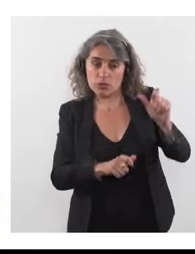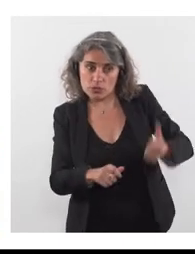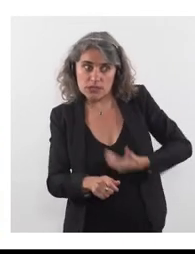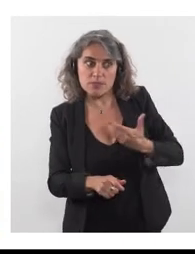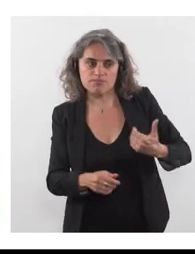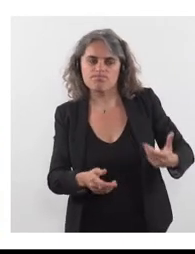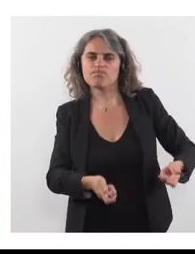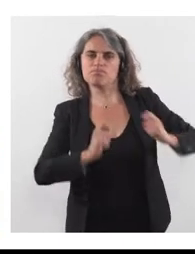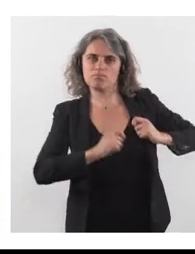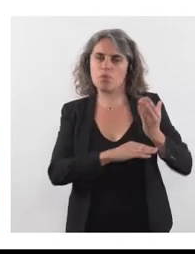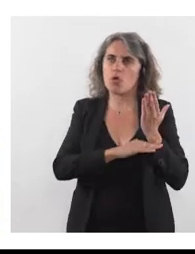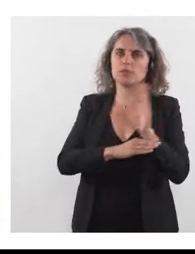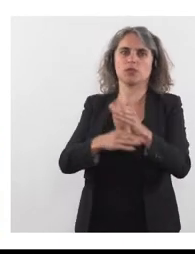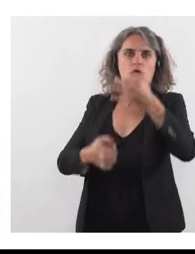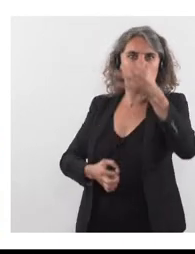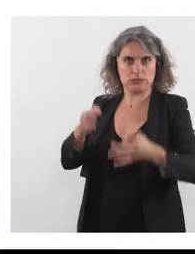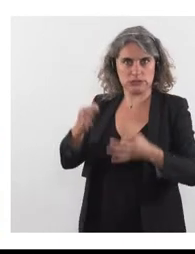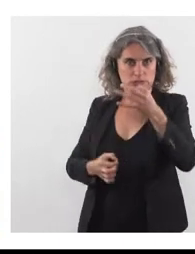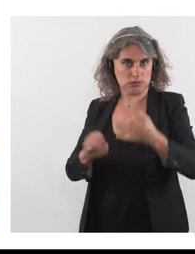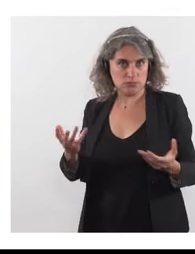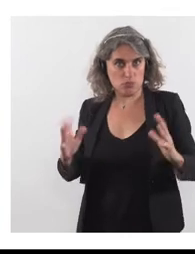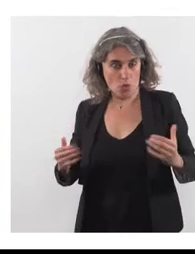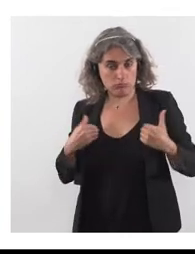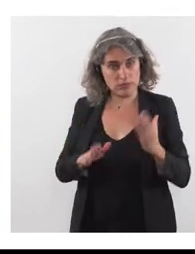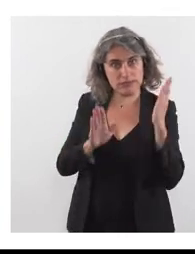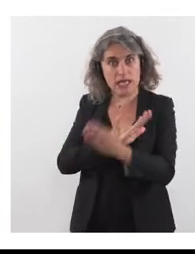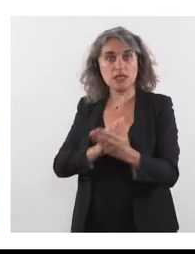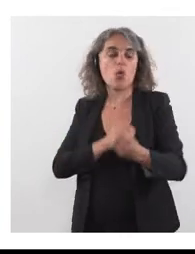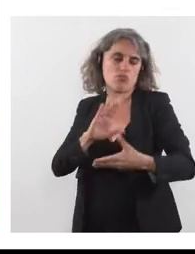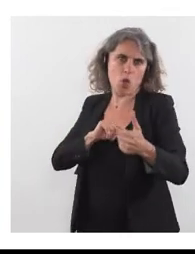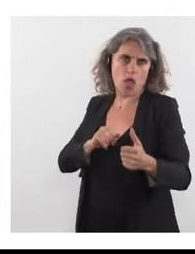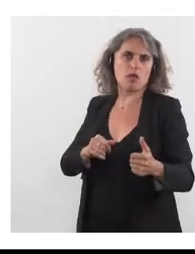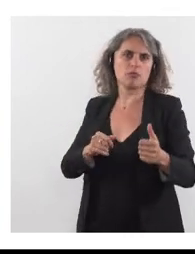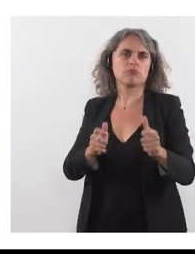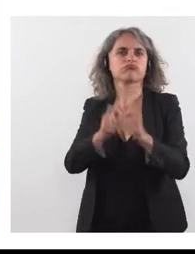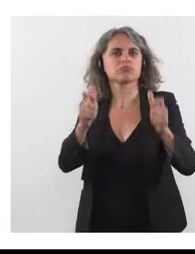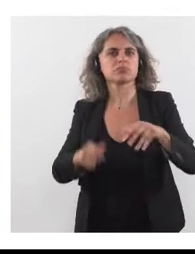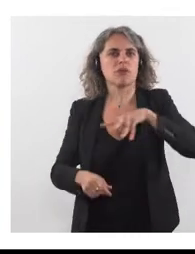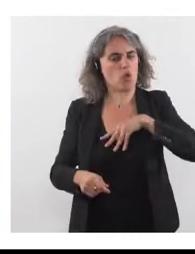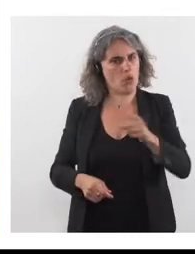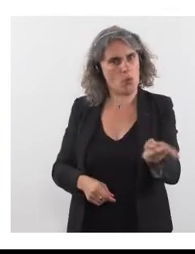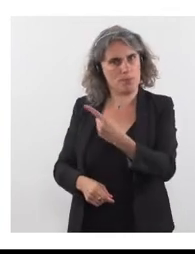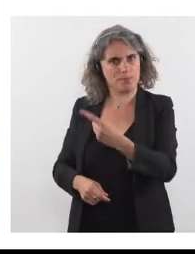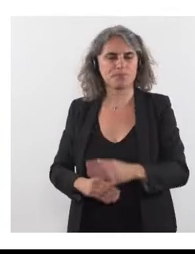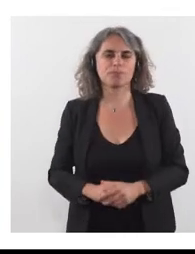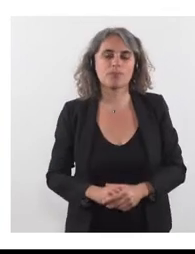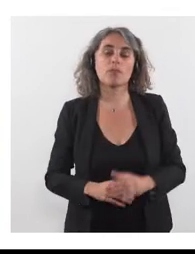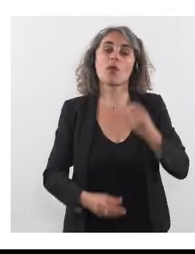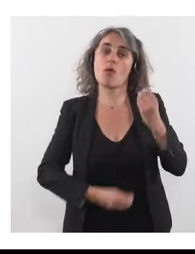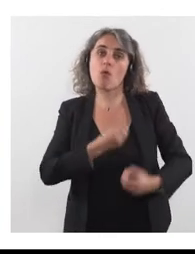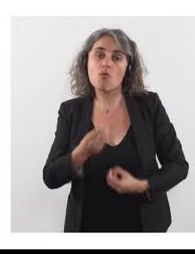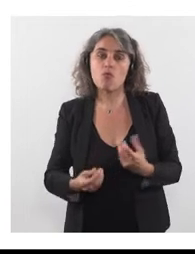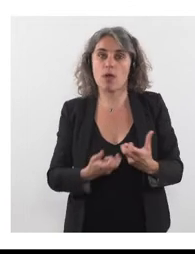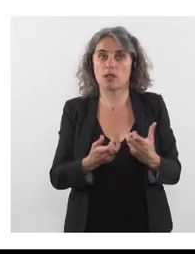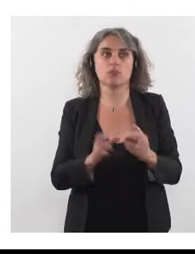soit directement, soit en mandatant un cabinet d'avocats pour ce faire. Mais il peut également s'agir,